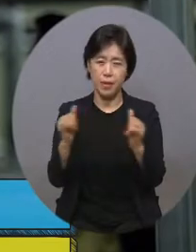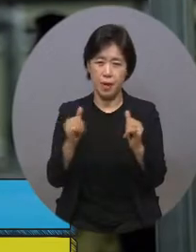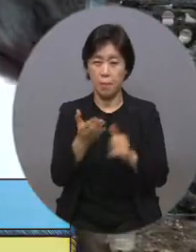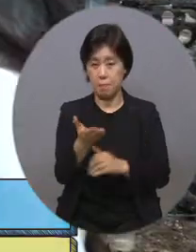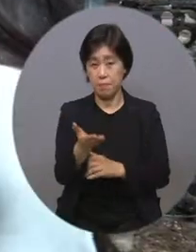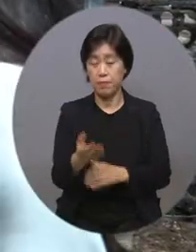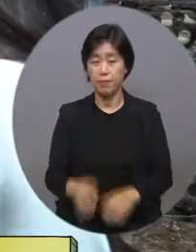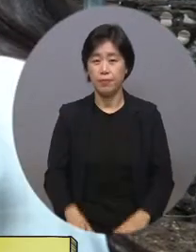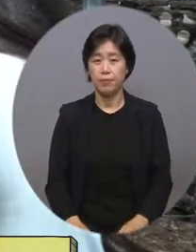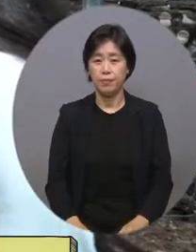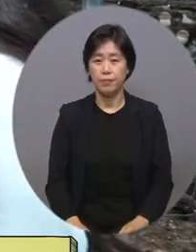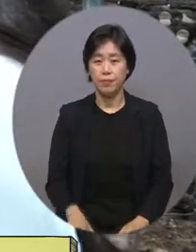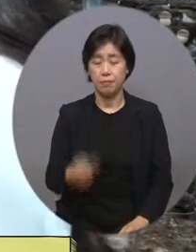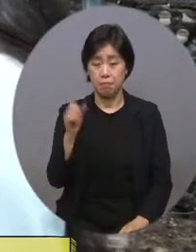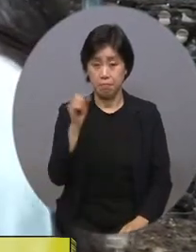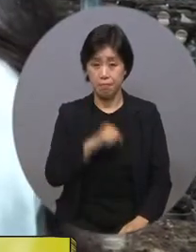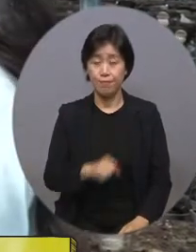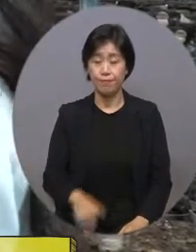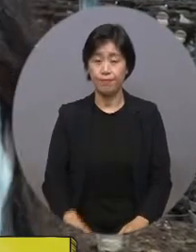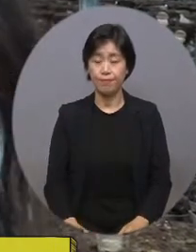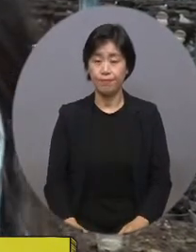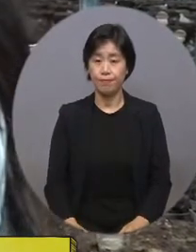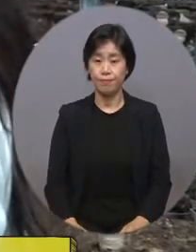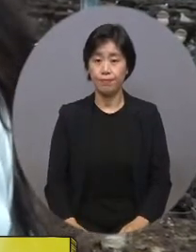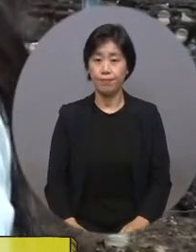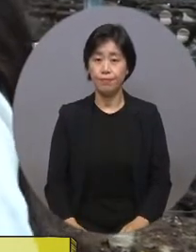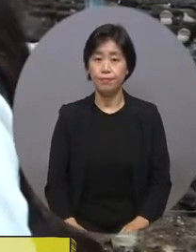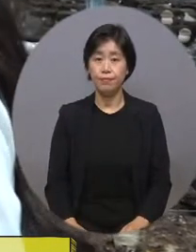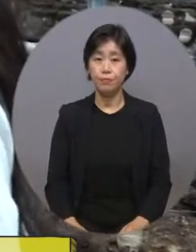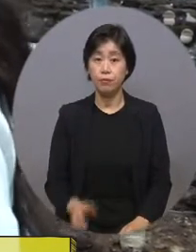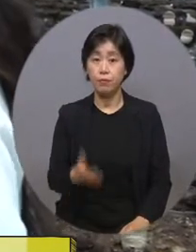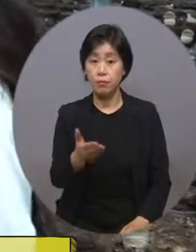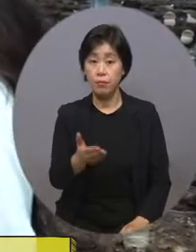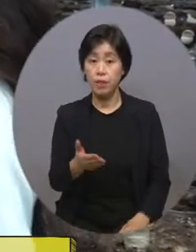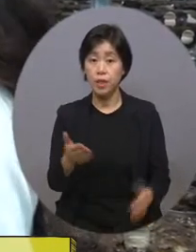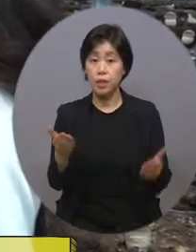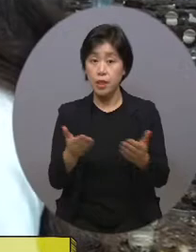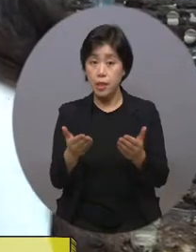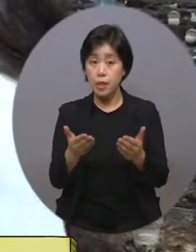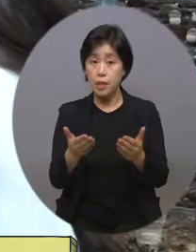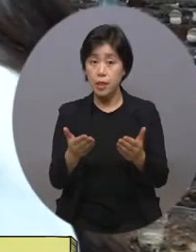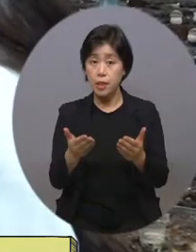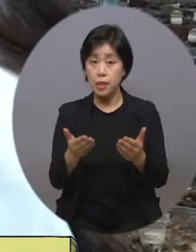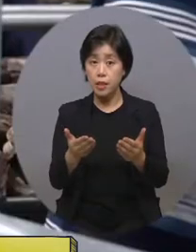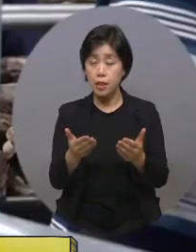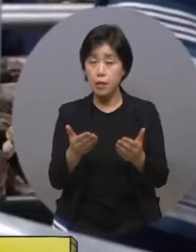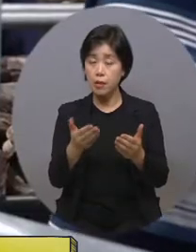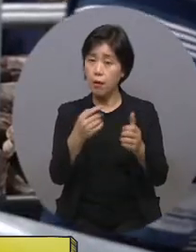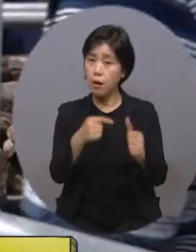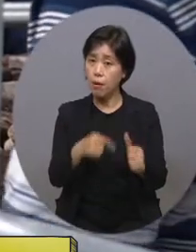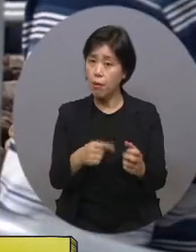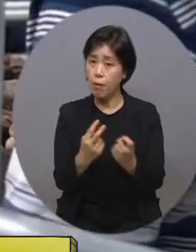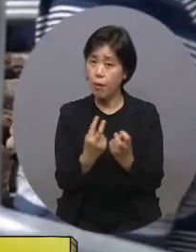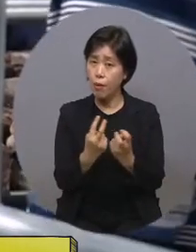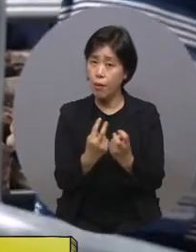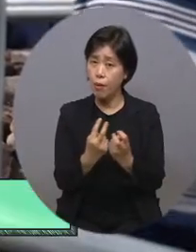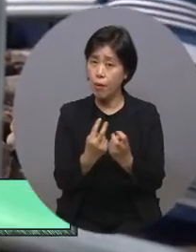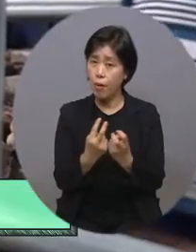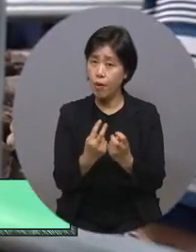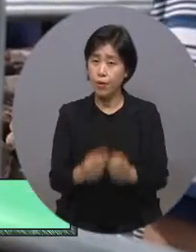거군요. 예. 아, 그러면은 지금 이제 구체적으로 어떻게 일을 알려주고 계시는지 여쭤봐도